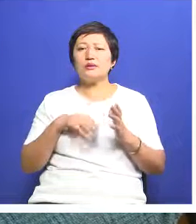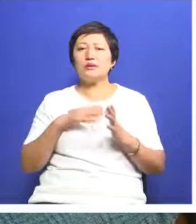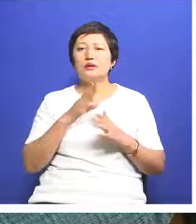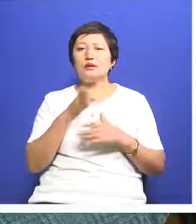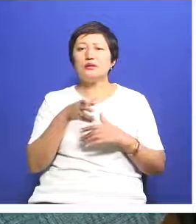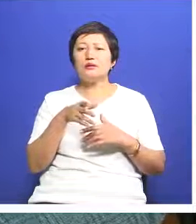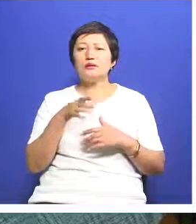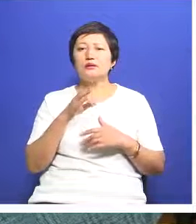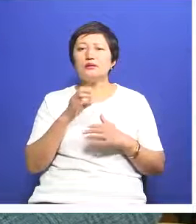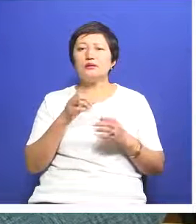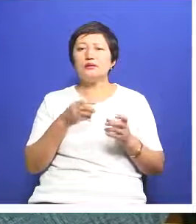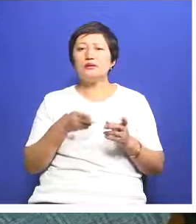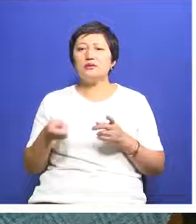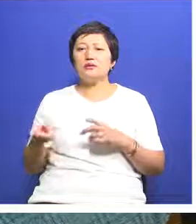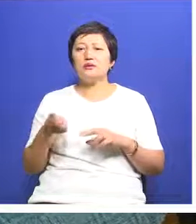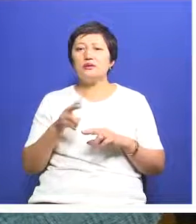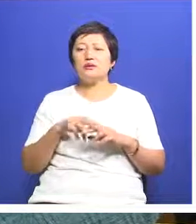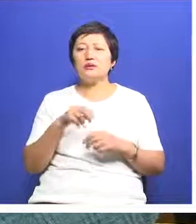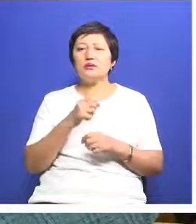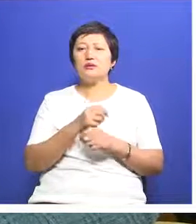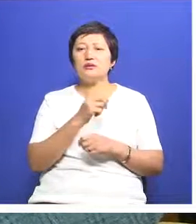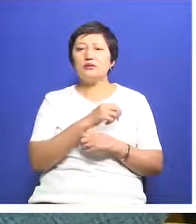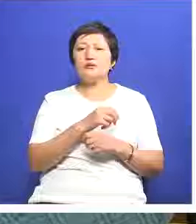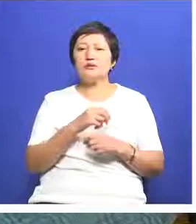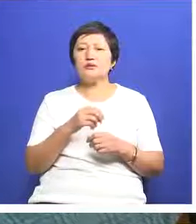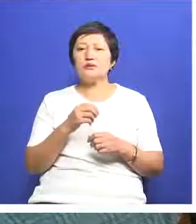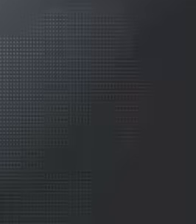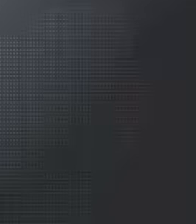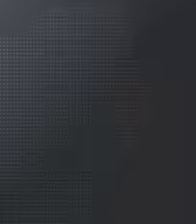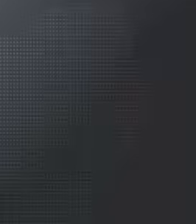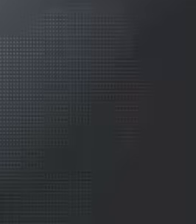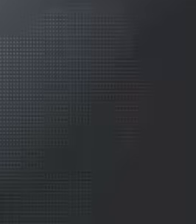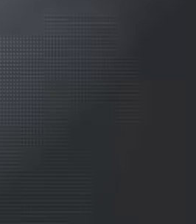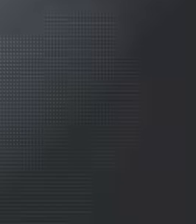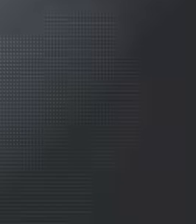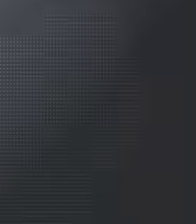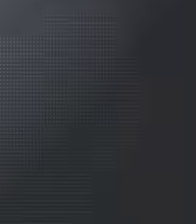уақытта жасалады деген үміттеміз. Алдағы сыңызға сәттілік тілейміз. Рахмет.